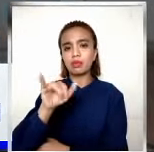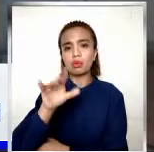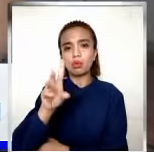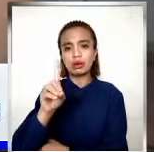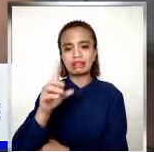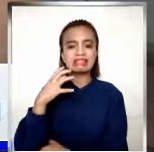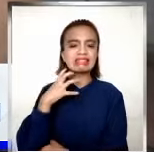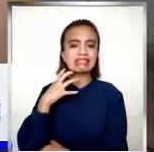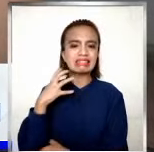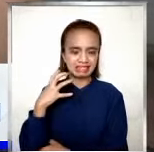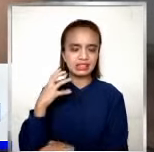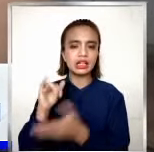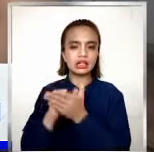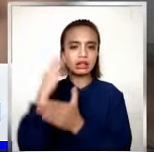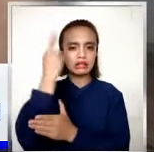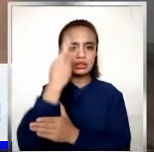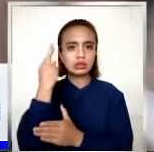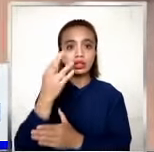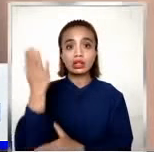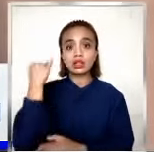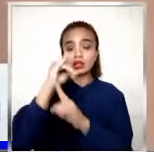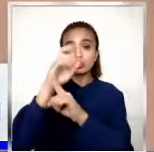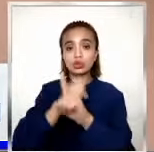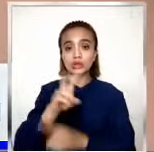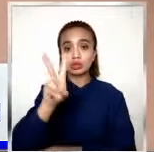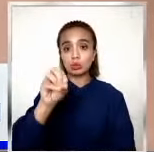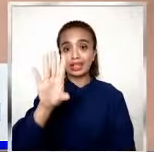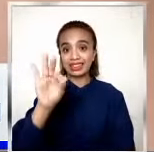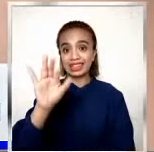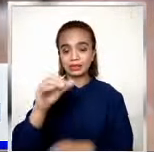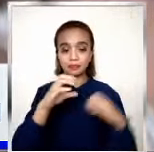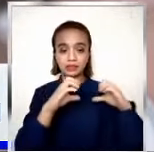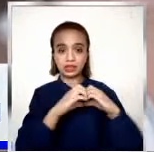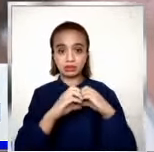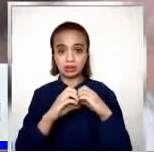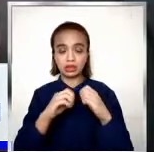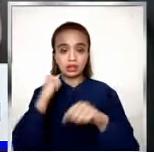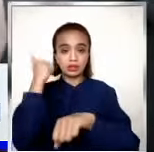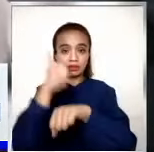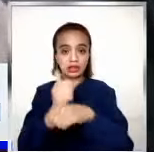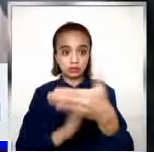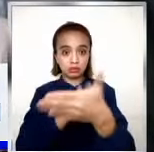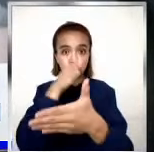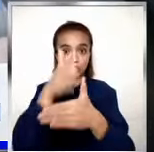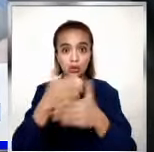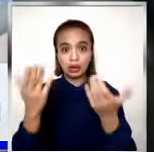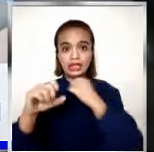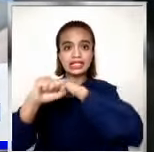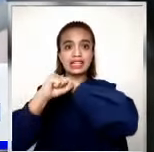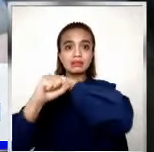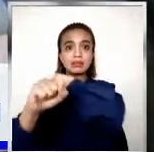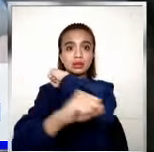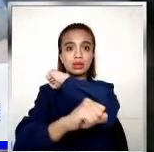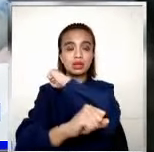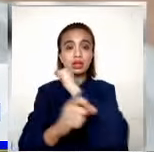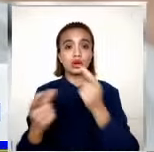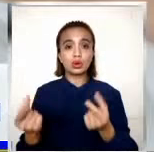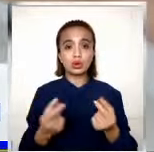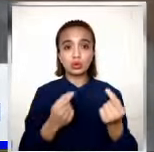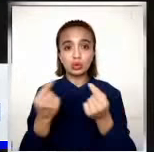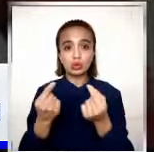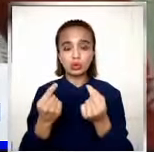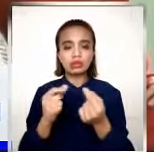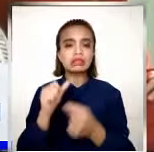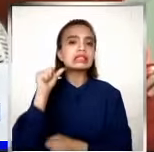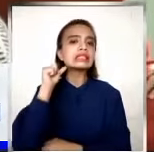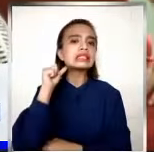June 2019, nagtungo ang GMA Kapuso Foundation sa Katbalogan sa Samar para magsagawa ng surgical outreach